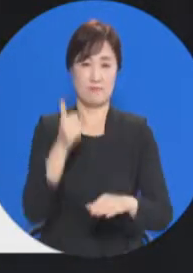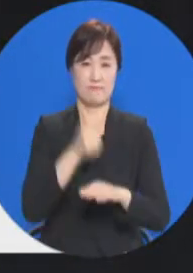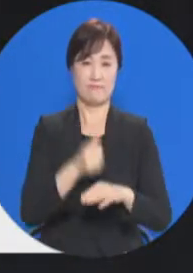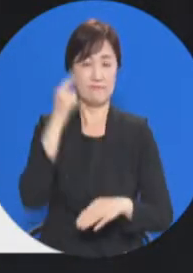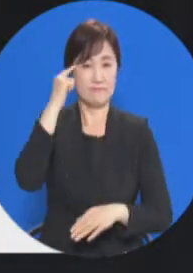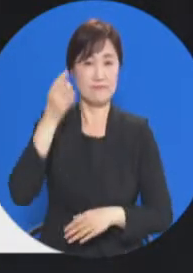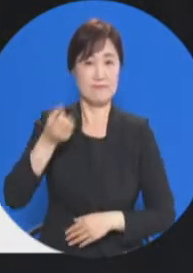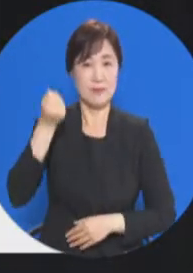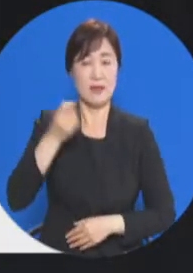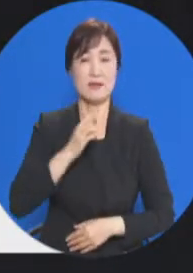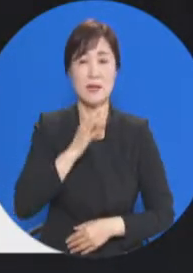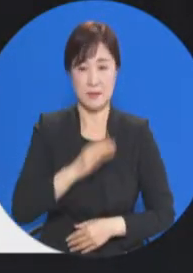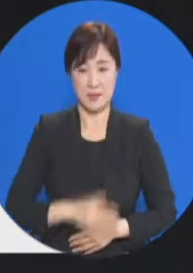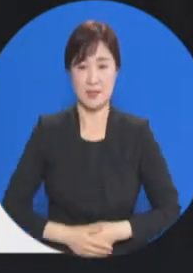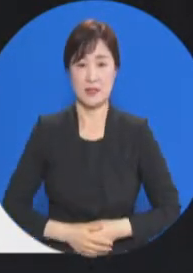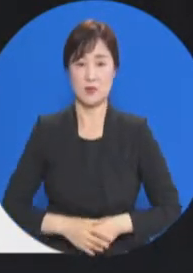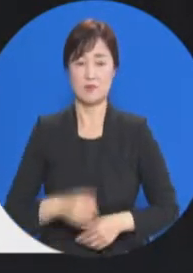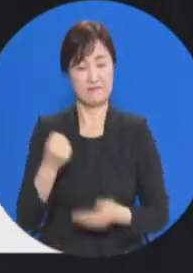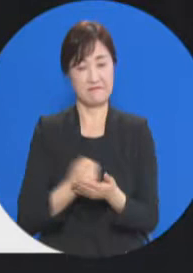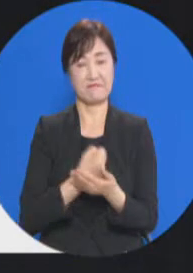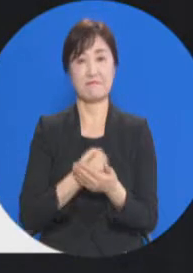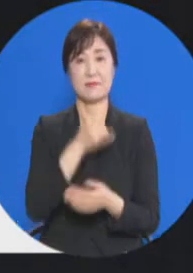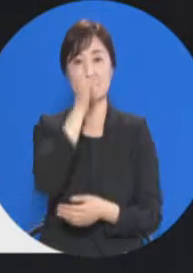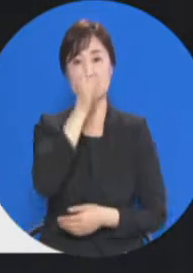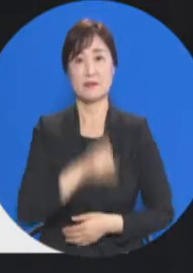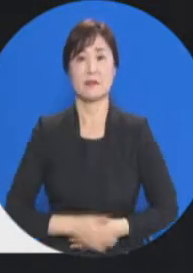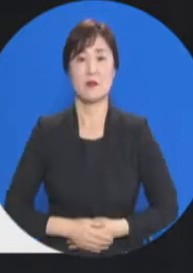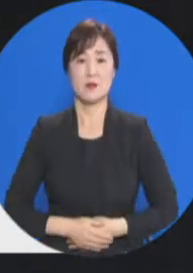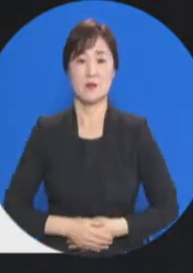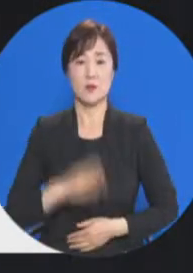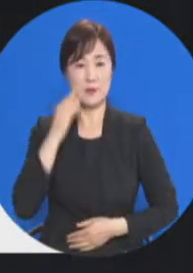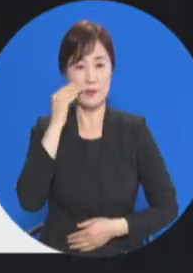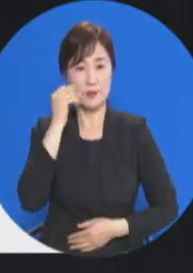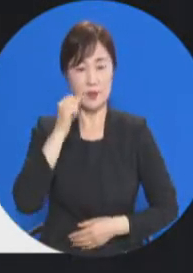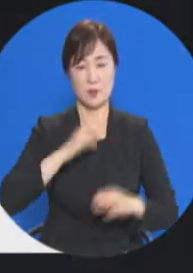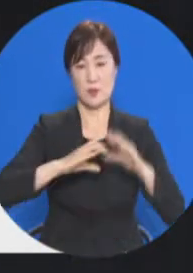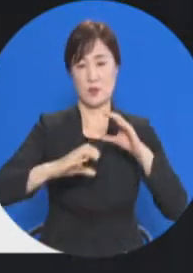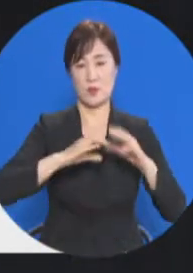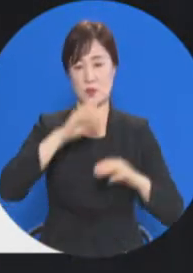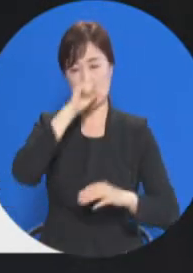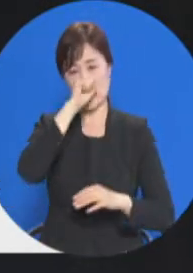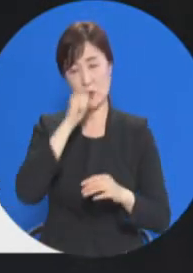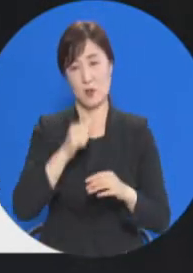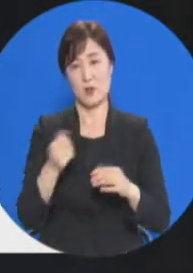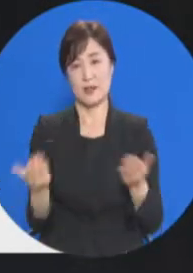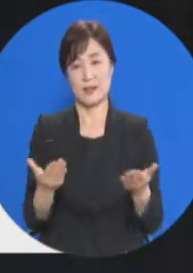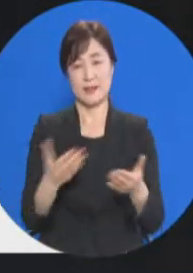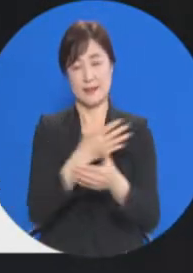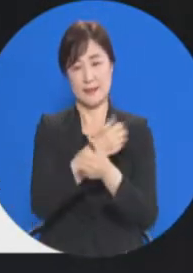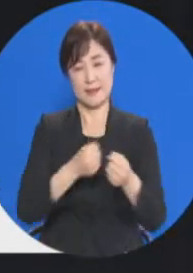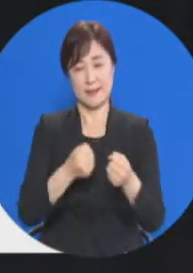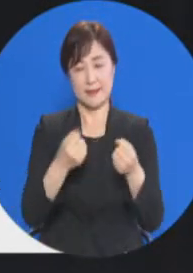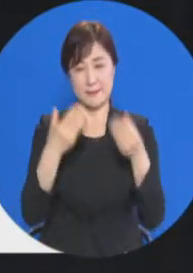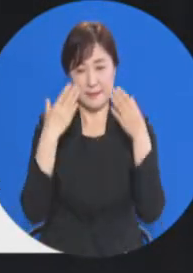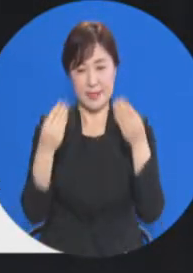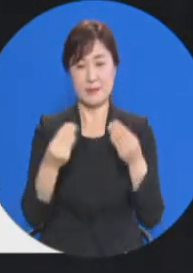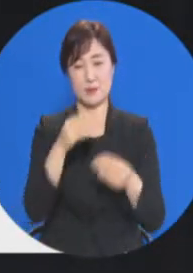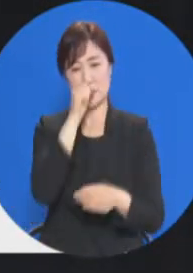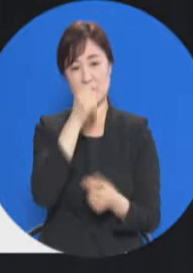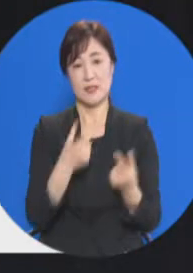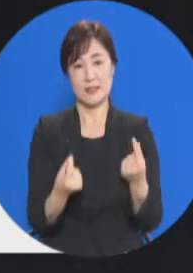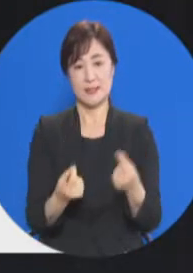다만 아쉬운 점은 분명히 있죠. 원활하게 좀 소통이 되어서 임기를 마쳤더라면 훨씬 더 좋았을 텐데